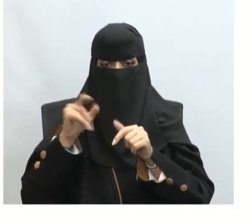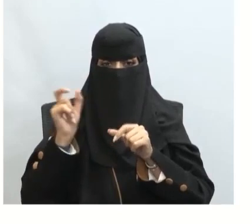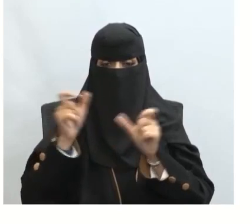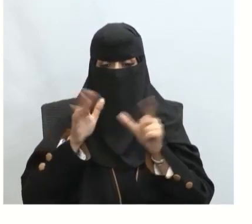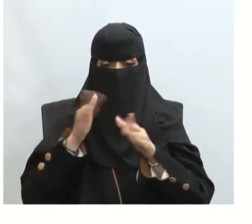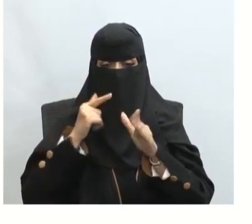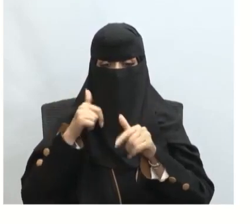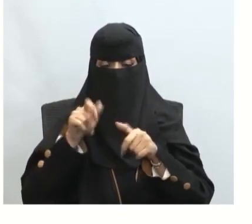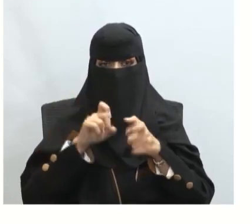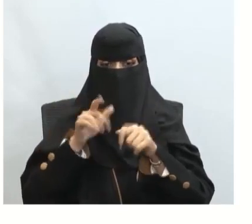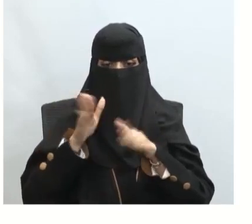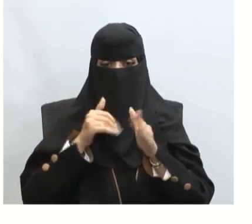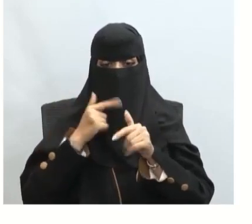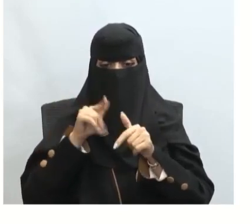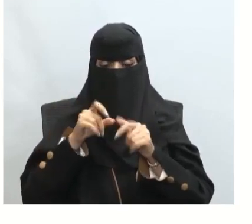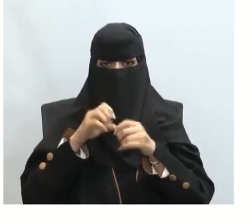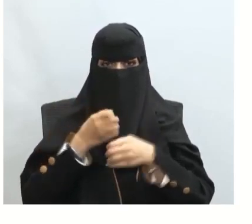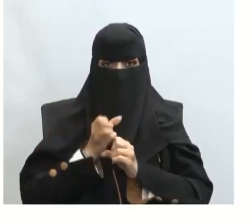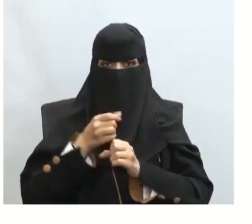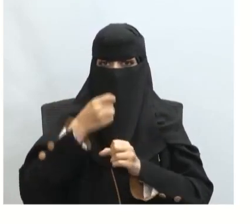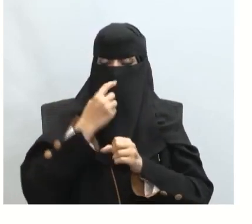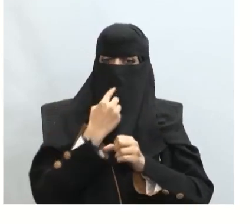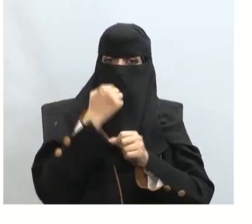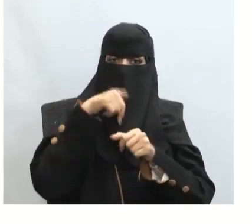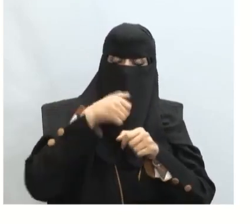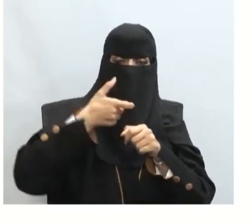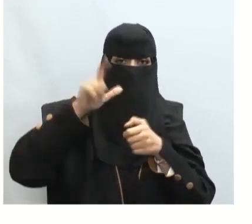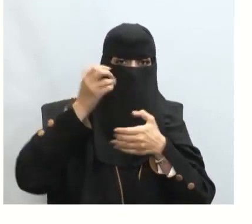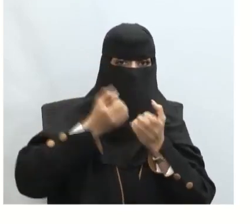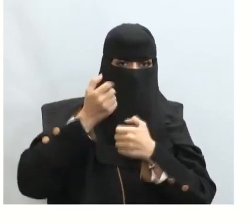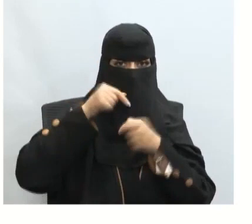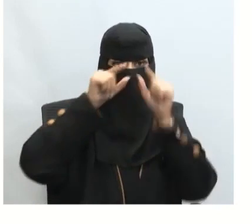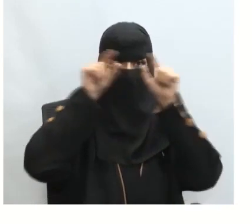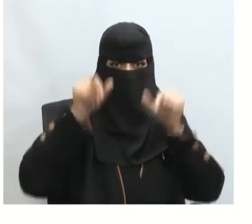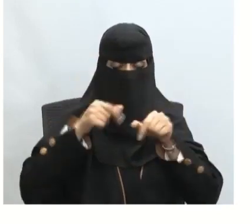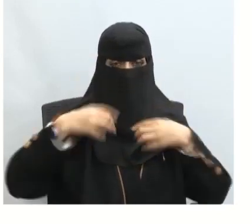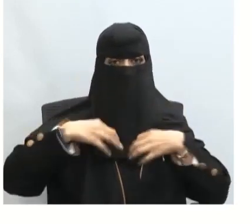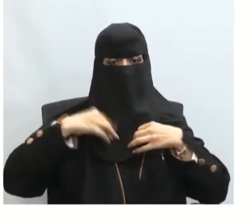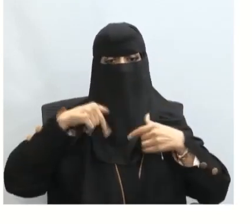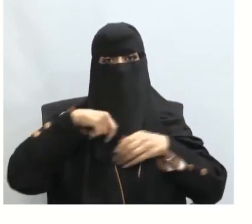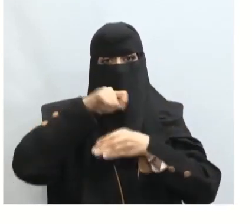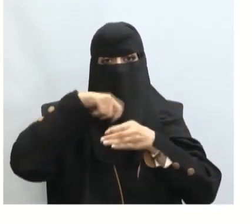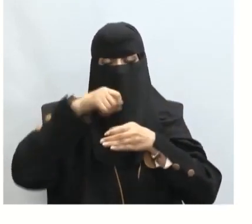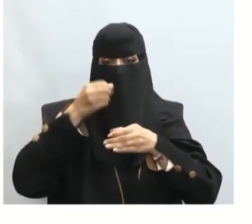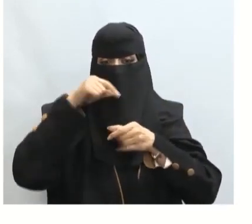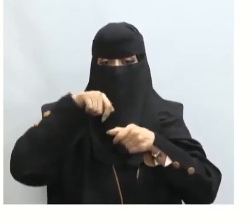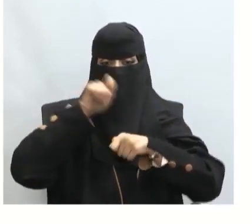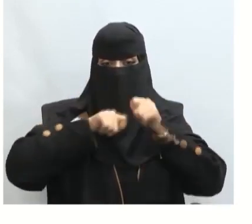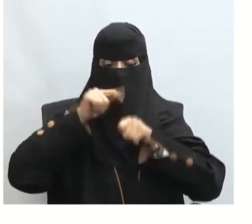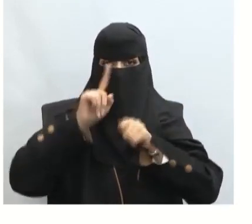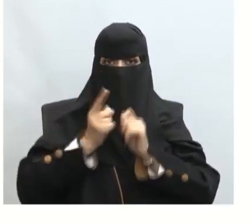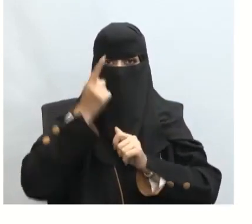الفثالات بي اي تي اي في زجاجات العصير والحليب في الاطارات في الملابس في اواني الطعام التي تستعمل